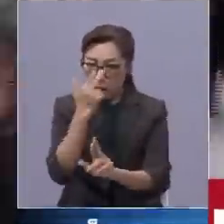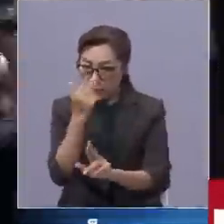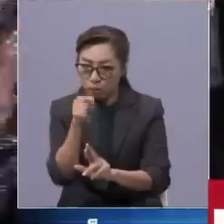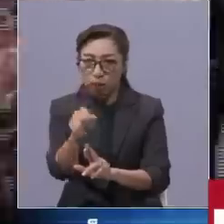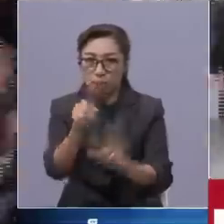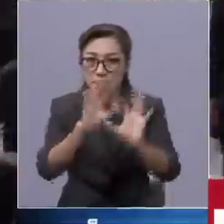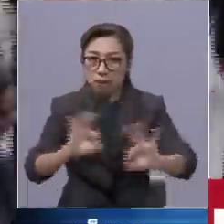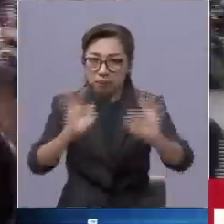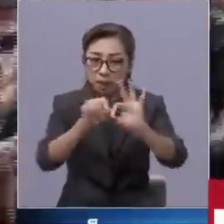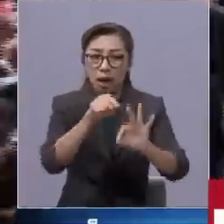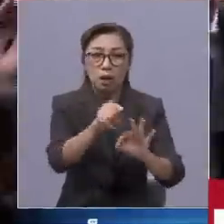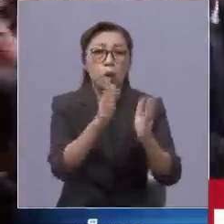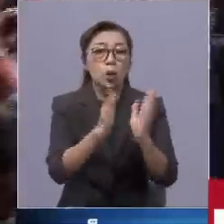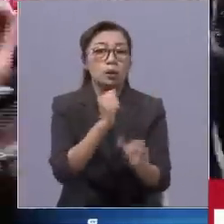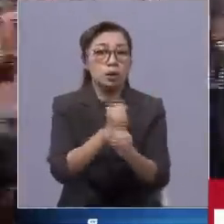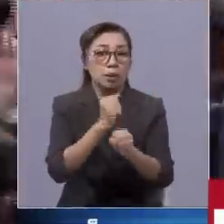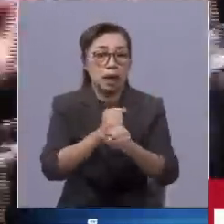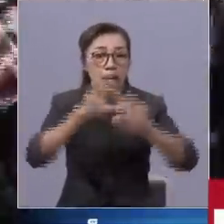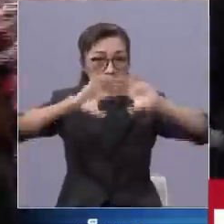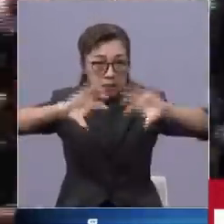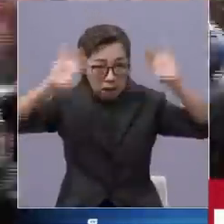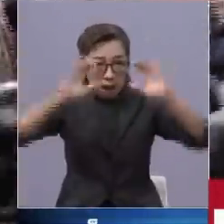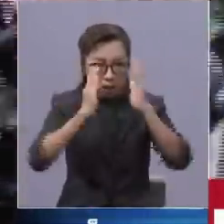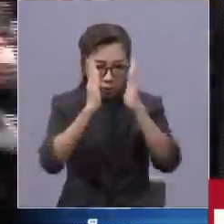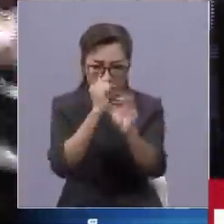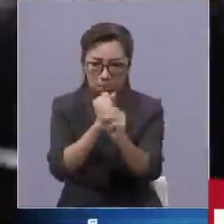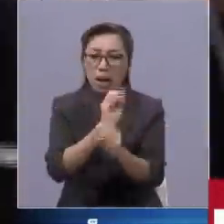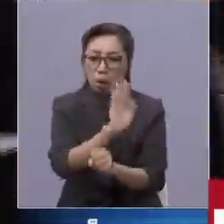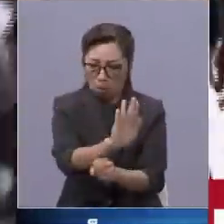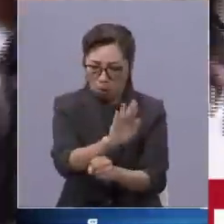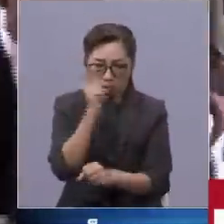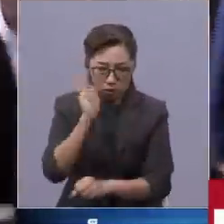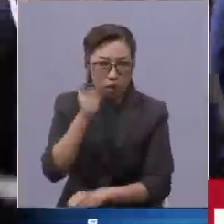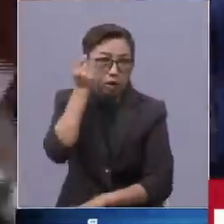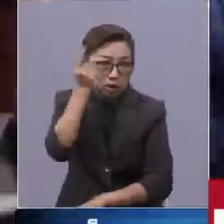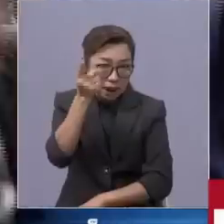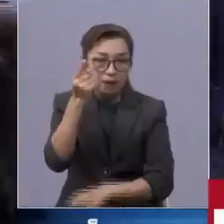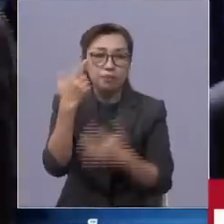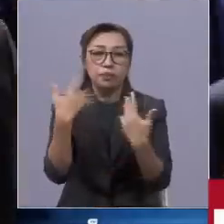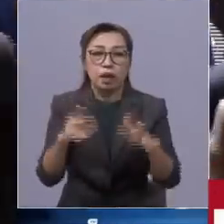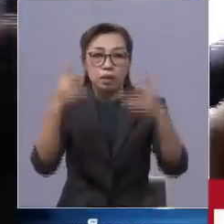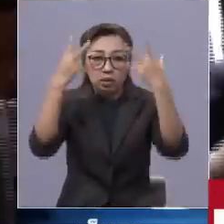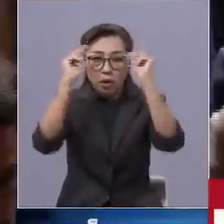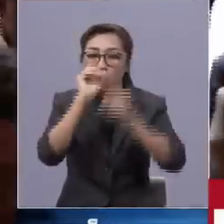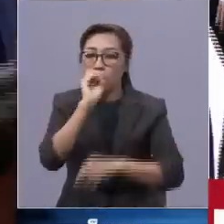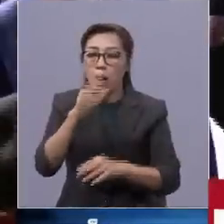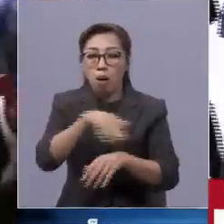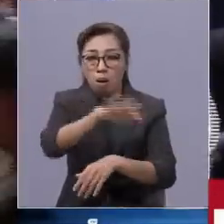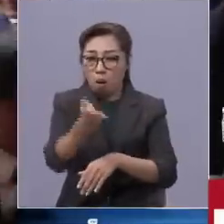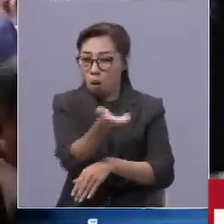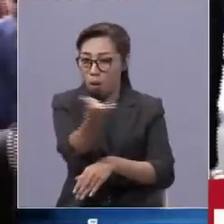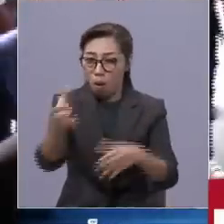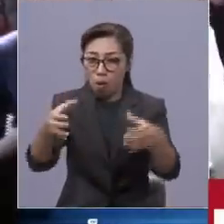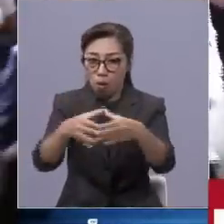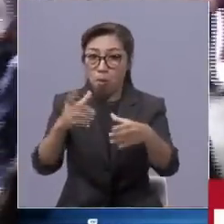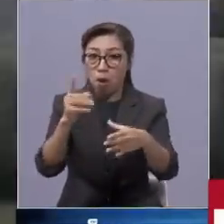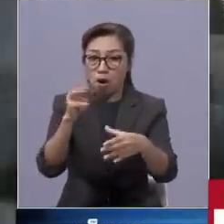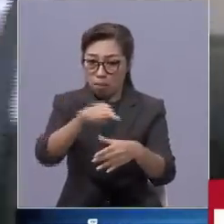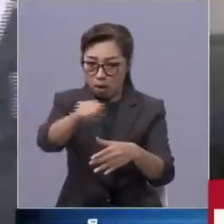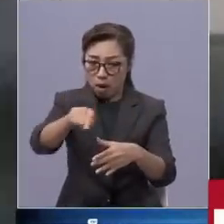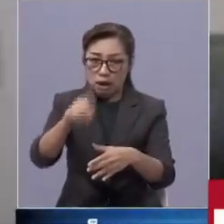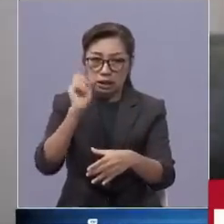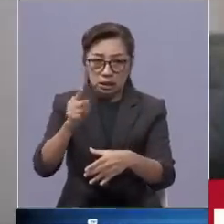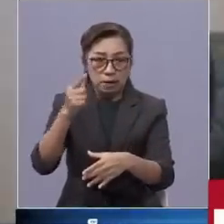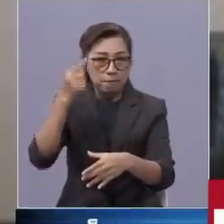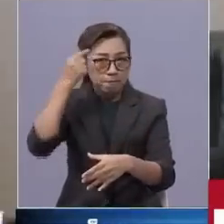หตุที่ข้าราชการตั้งใจทำงานมาตลอดทั้งชีวิตช่วงท้ายนายกรัฐมนตรียังได้กล่าวย้ำนะครับว่าขอให้คณะรัฐมนตรีตระหนักว่าเป็นรัฐบ